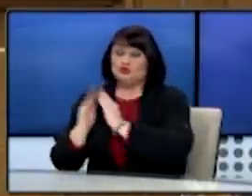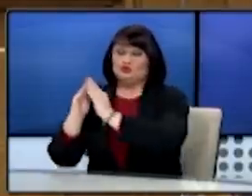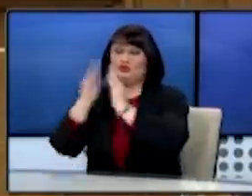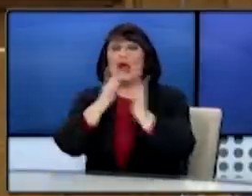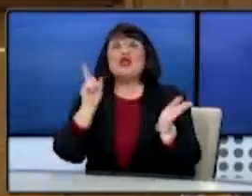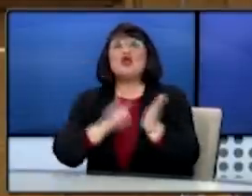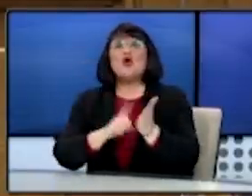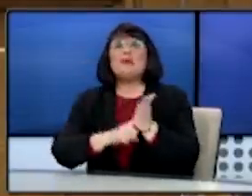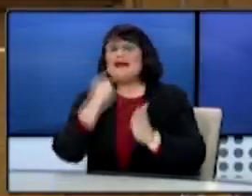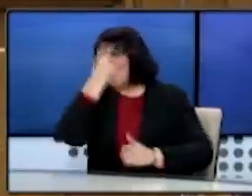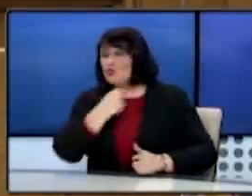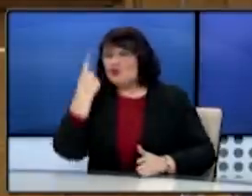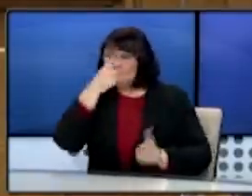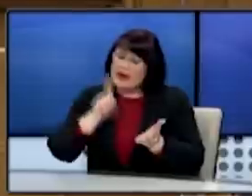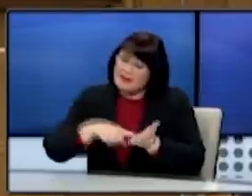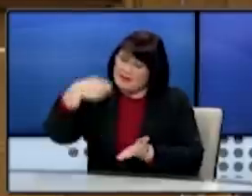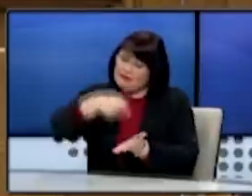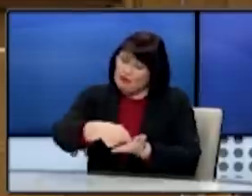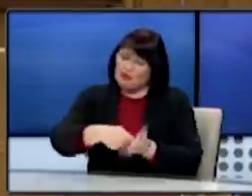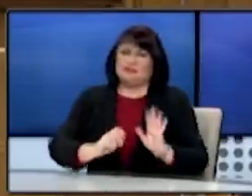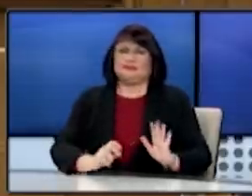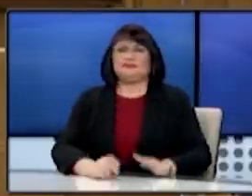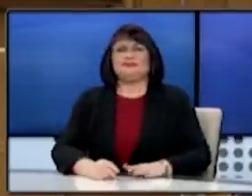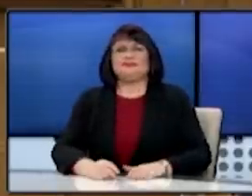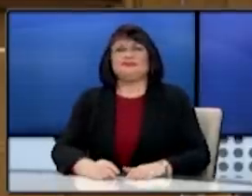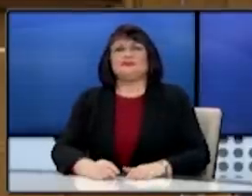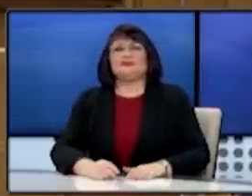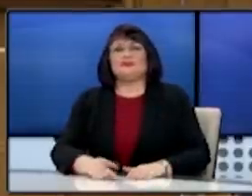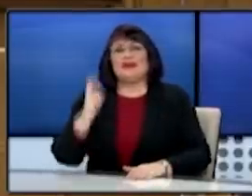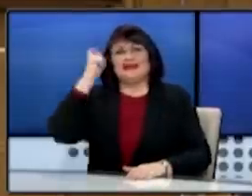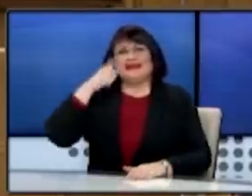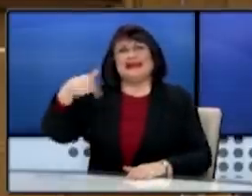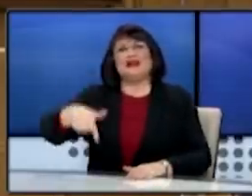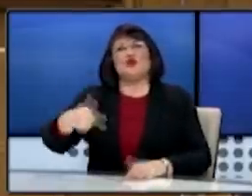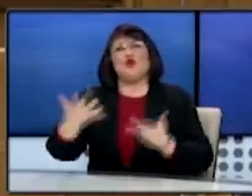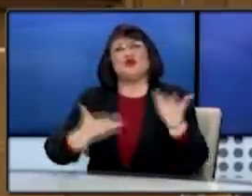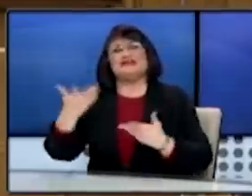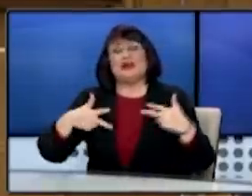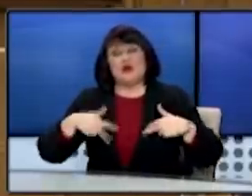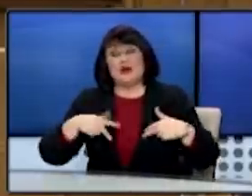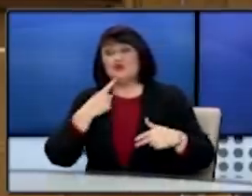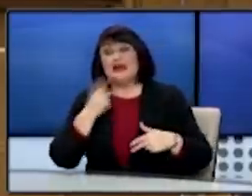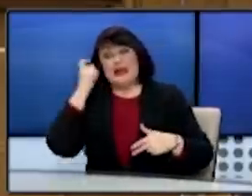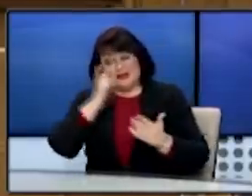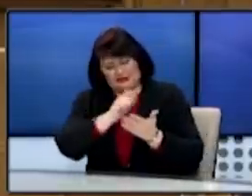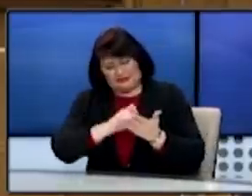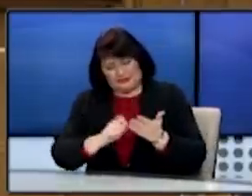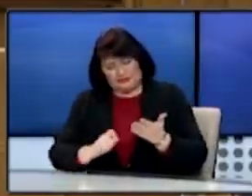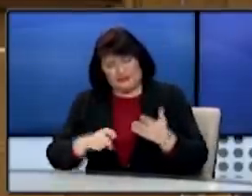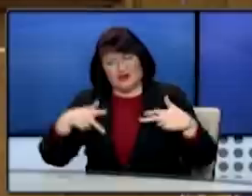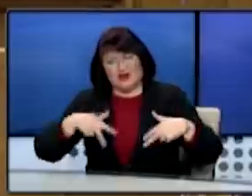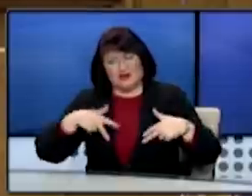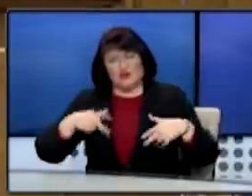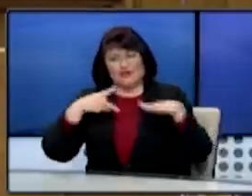νομικών προσώπων, ο οποίος, σύμφωνα με τις εκθέσεις του Γενικού Λογιστηρίου του Κράτους, θα έβαζε στα